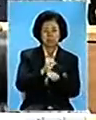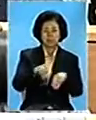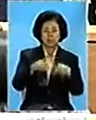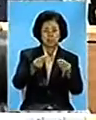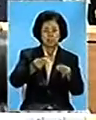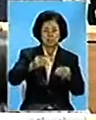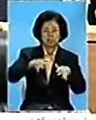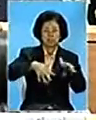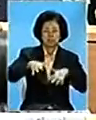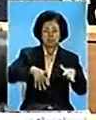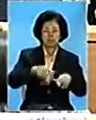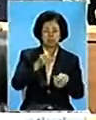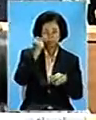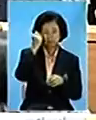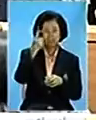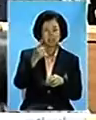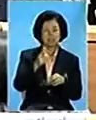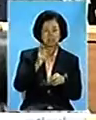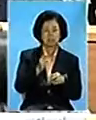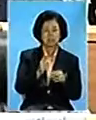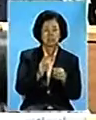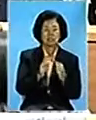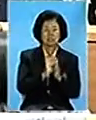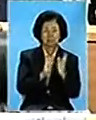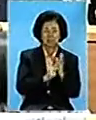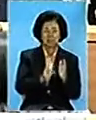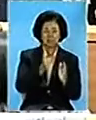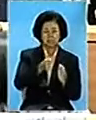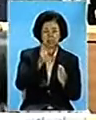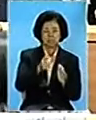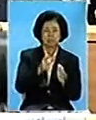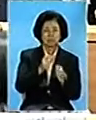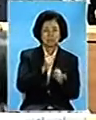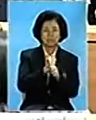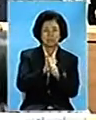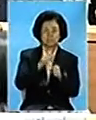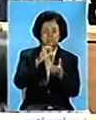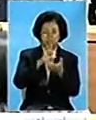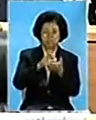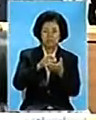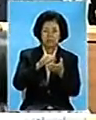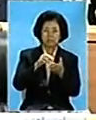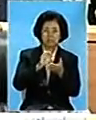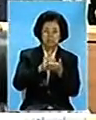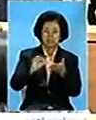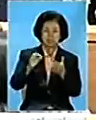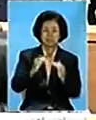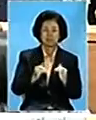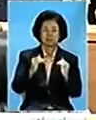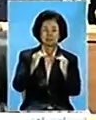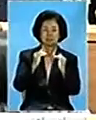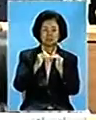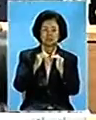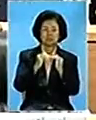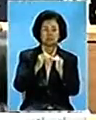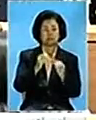ากติกาที่ดีมันควรจะเป็นยังไงมันจะนำไปสู่การร่างรัฐธรรมนูญที่เป็นประชาธิปไตยจริงๆอันที่1 นะครับอันที่